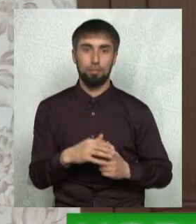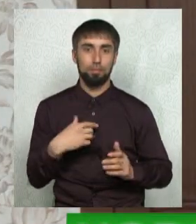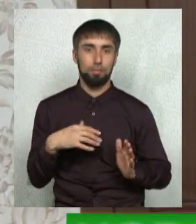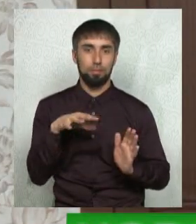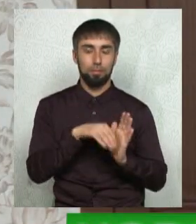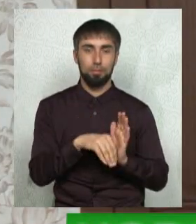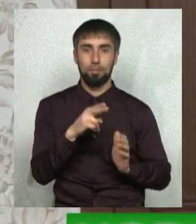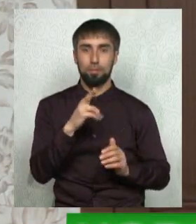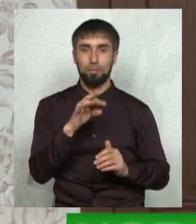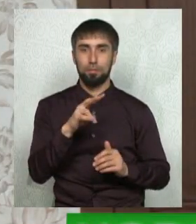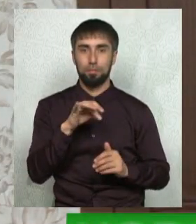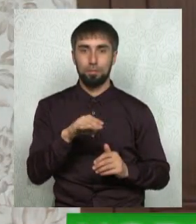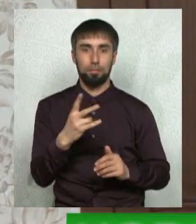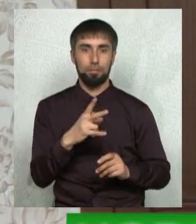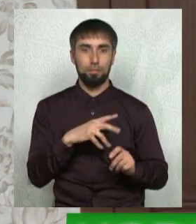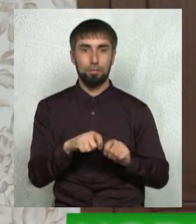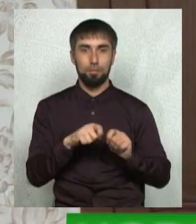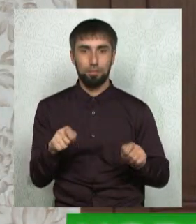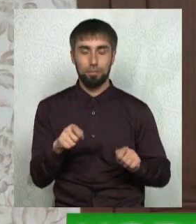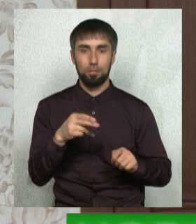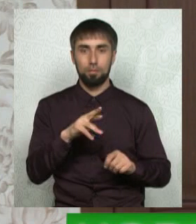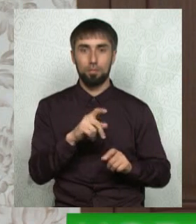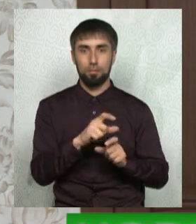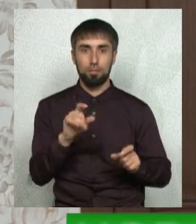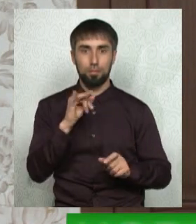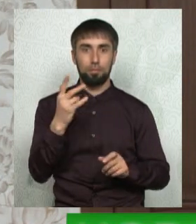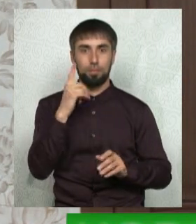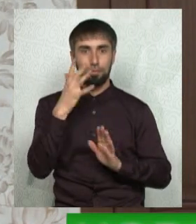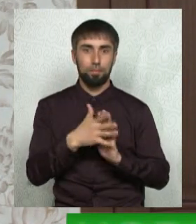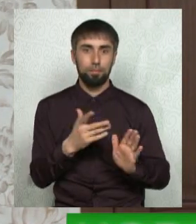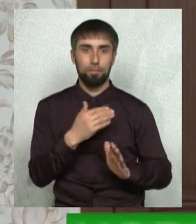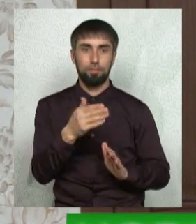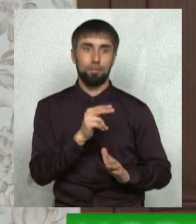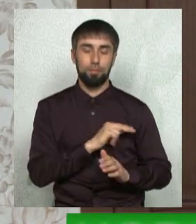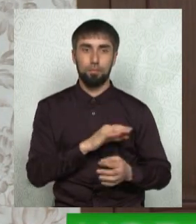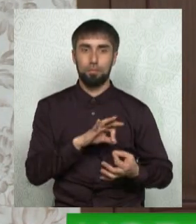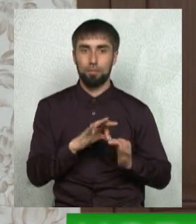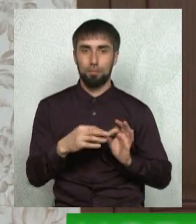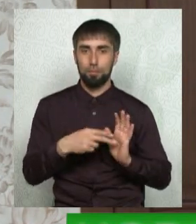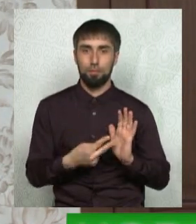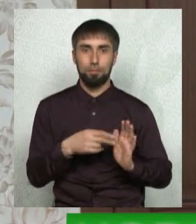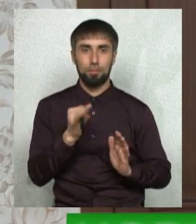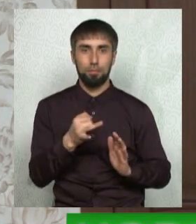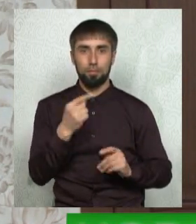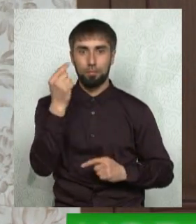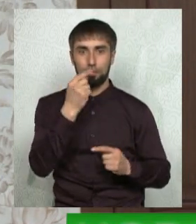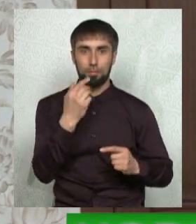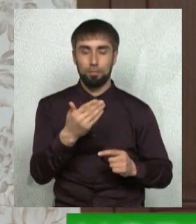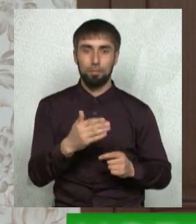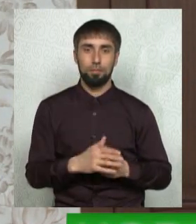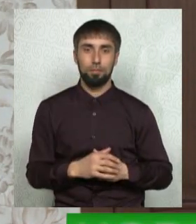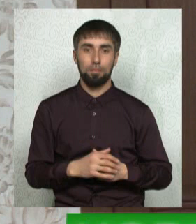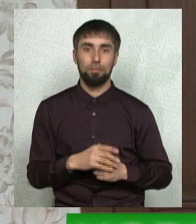контакт с этими людьми, и нужно быть открытыми для людей, и нужно понимать, что это часто работа сложная в плане именно психологического настроя какого-то, потому